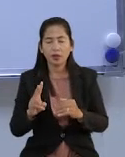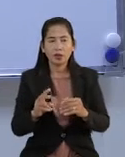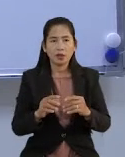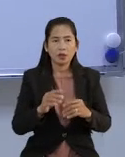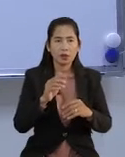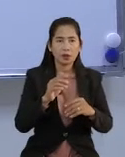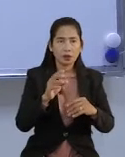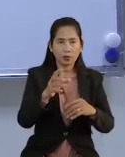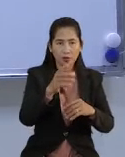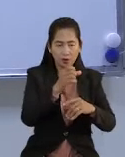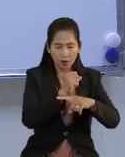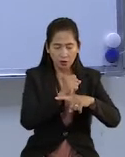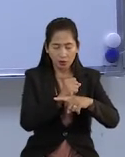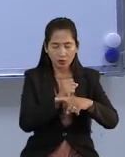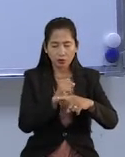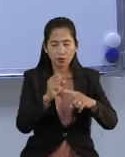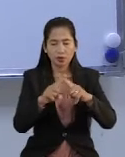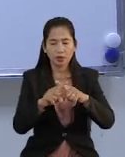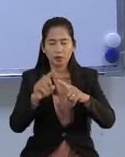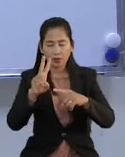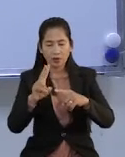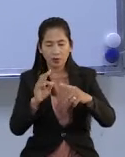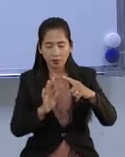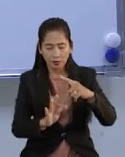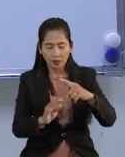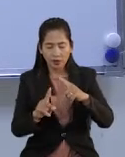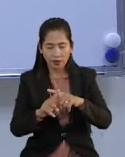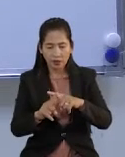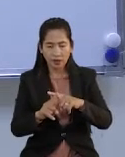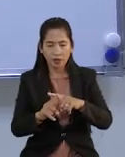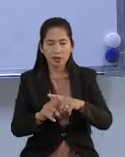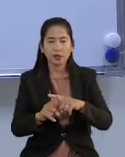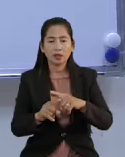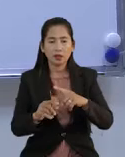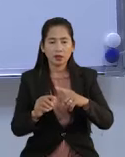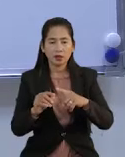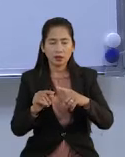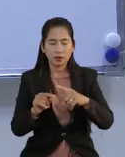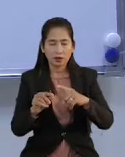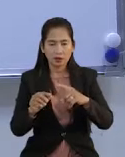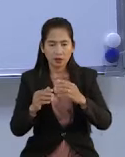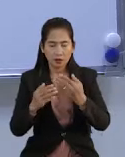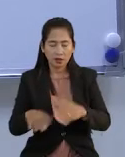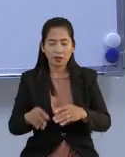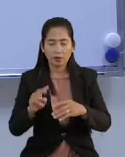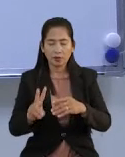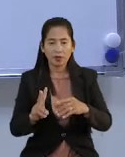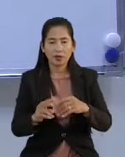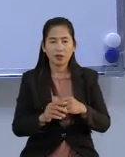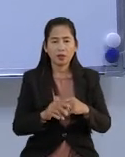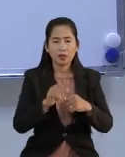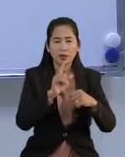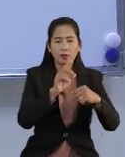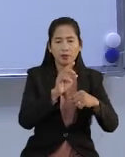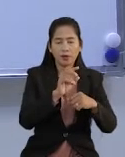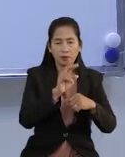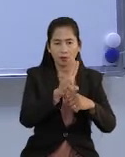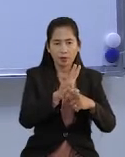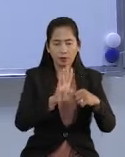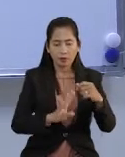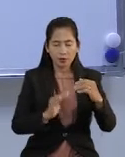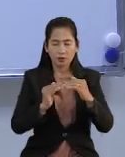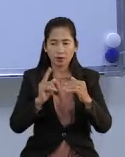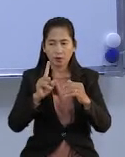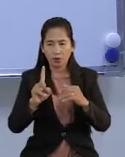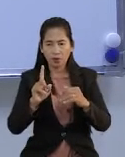dột chạy nâng pí thì bái có chạy nâng pì nút vào phía pí thì bốn cứ mà nâng môi phía thì pì